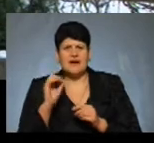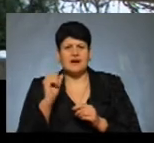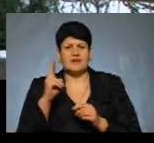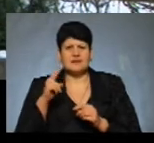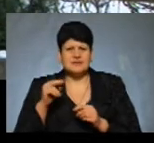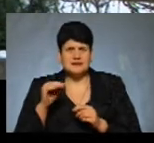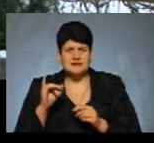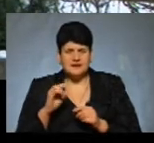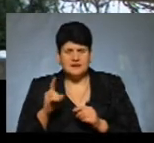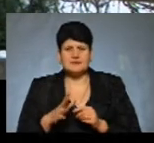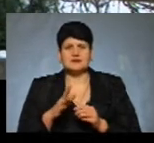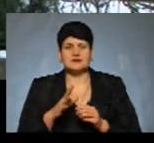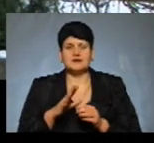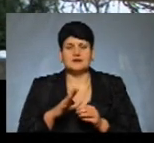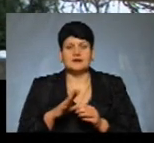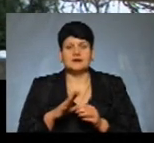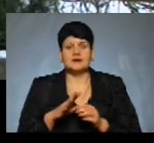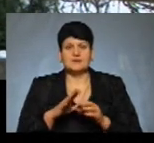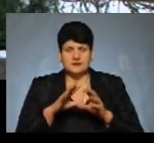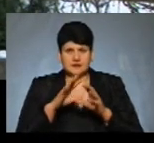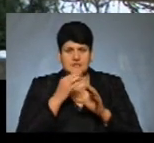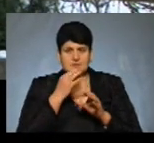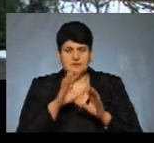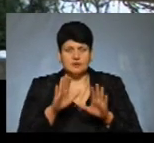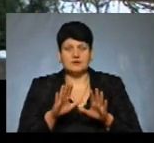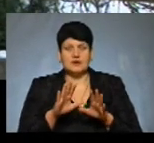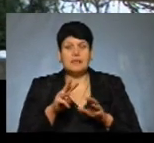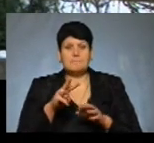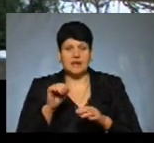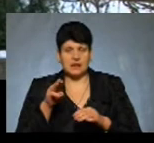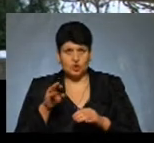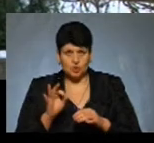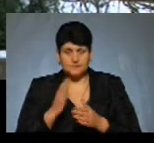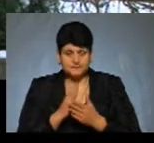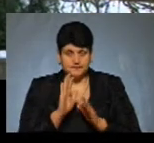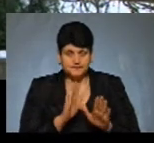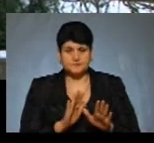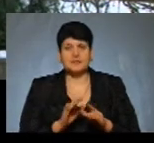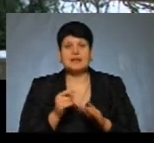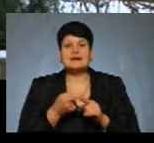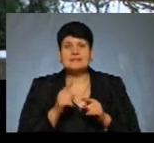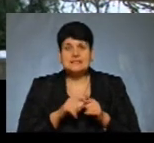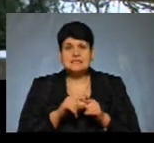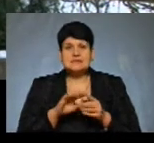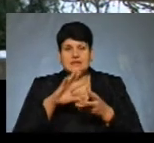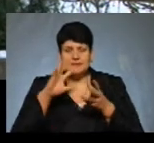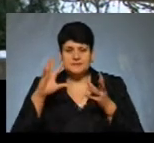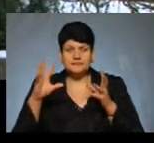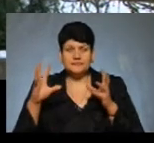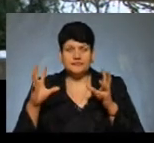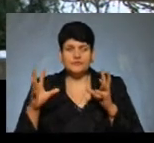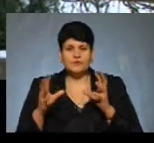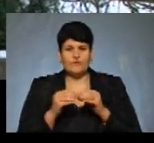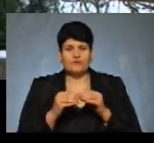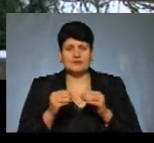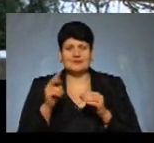є. Ну, безумовно, я потім зупинюсь, який. І саме мито. От, значить, це зайняло, тобто це в